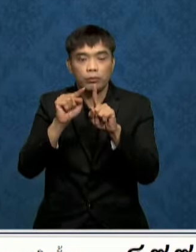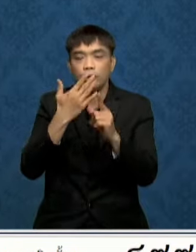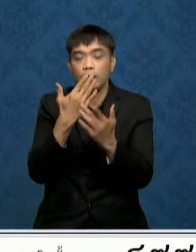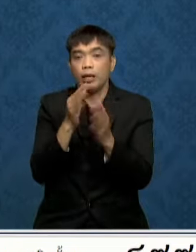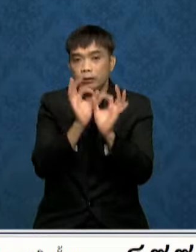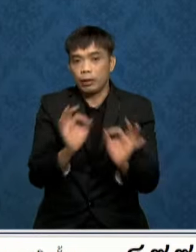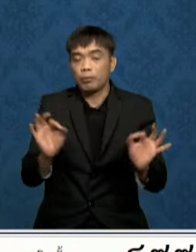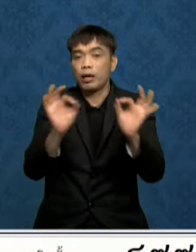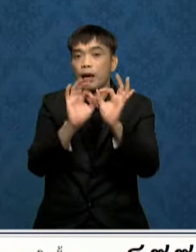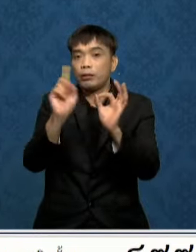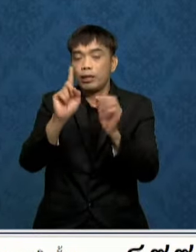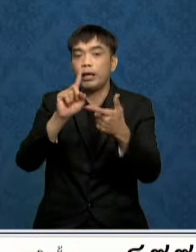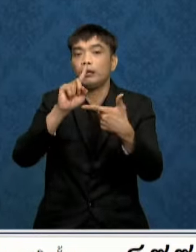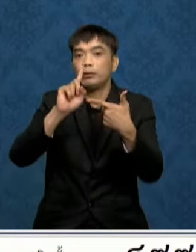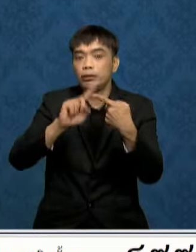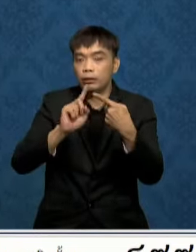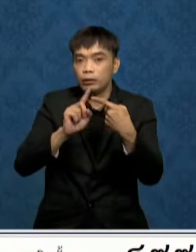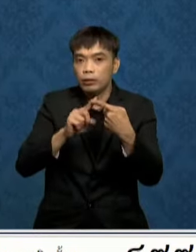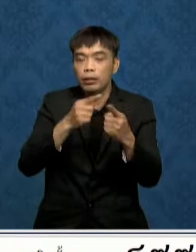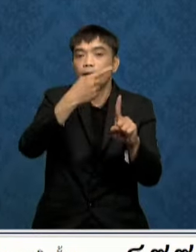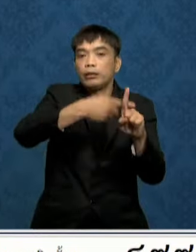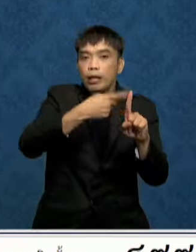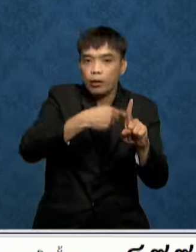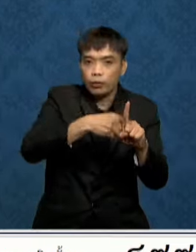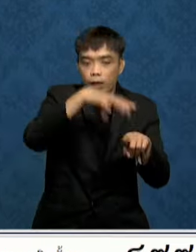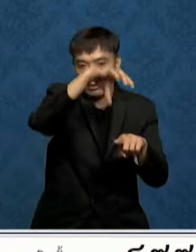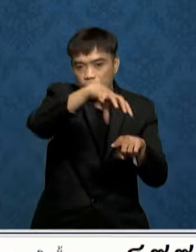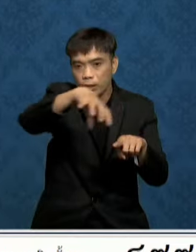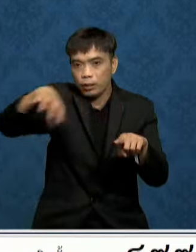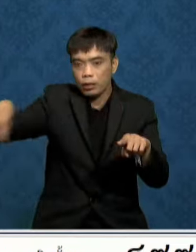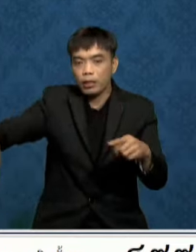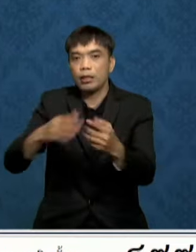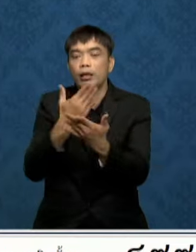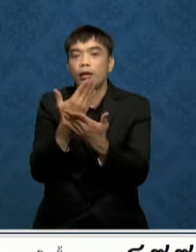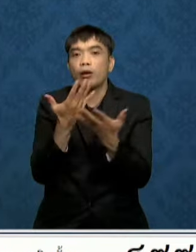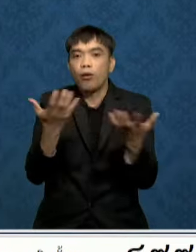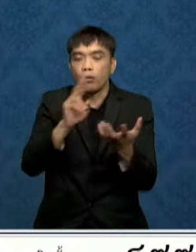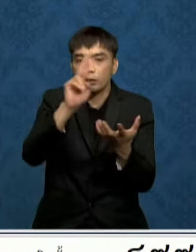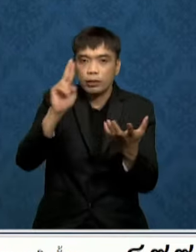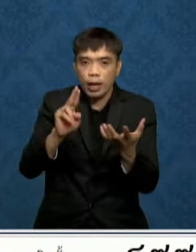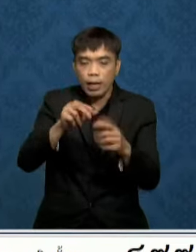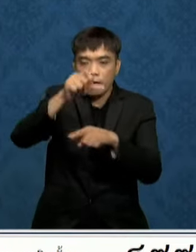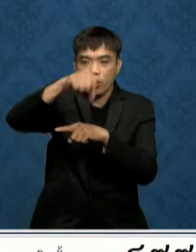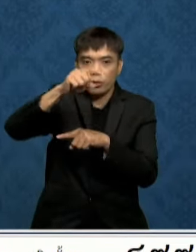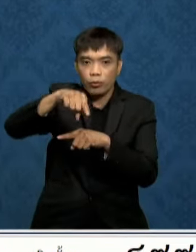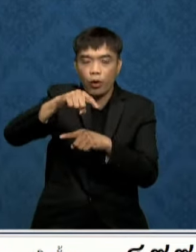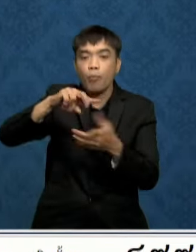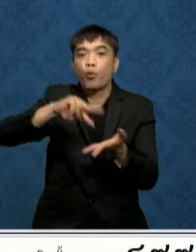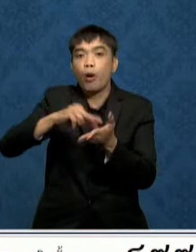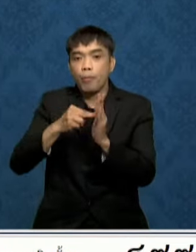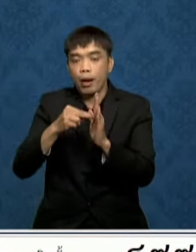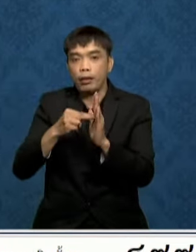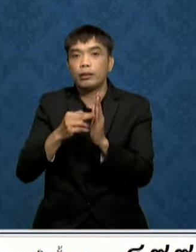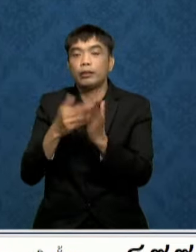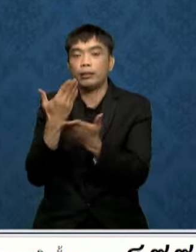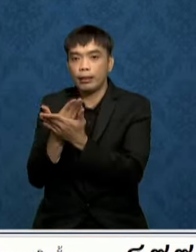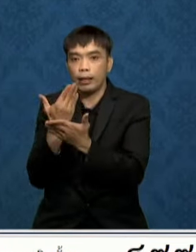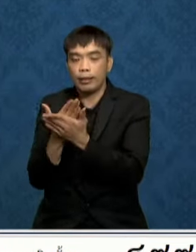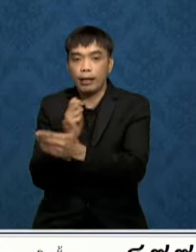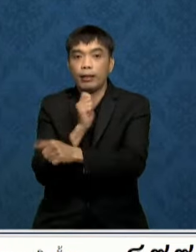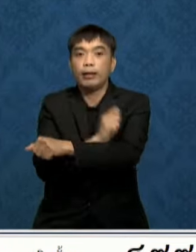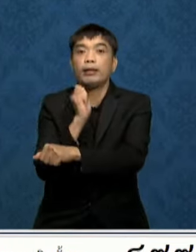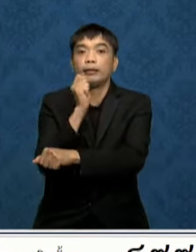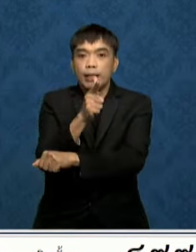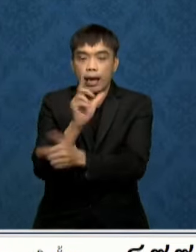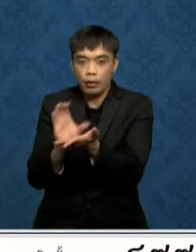ประกอบสำคัญคือค่าเช่าสถานที่เครื่องใช้และการซ่อมแซมถือว่าเป็นรายจ่ายลงทุนซึ่งก็อ่ามันก็อาจจะ